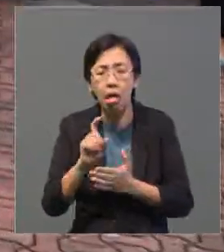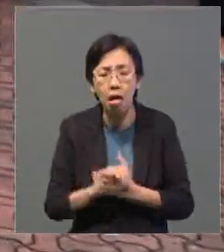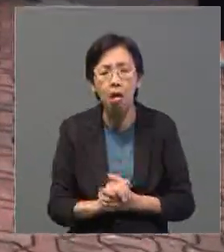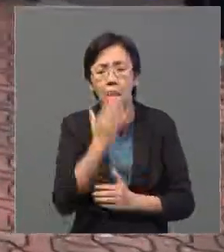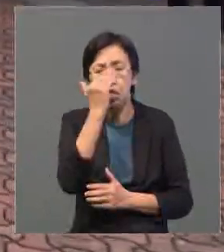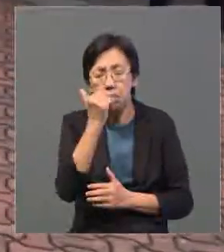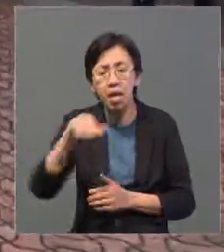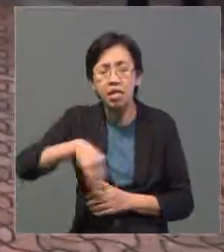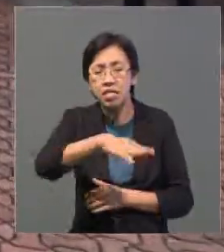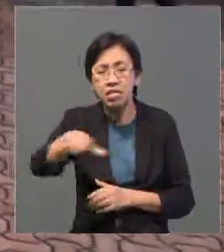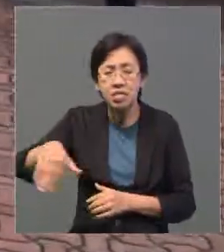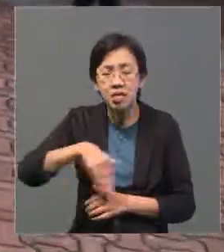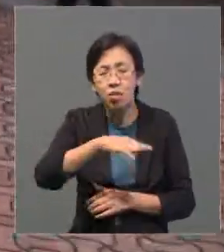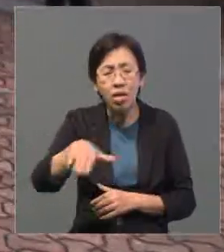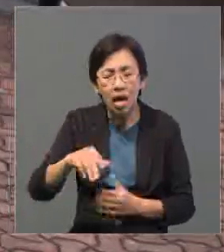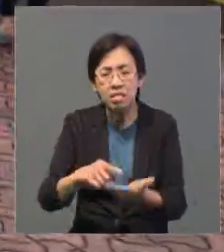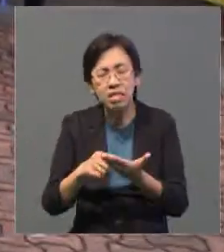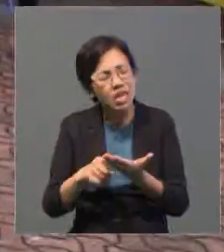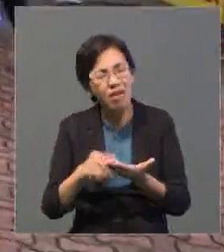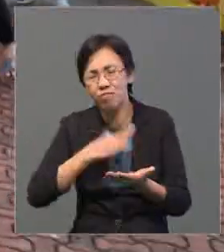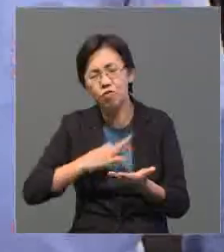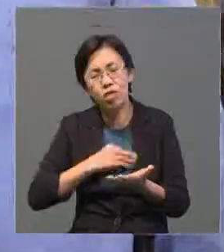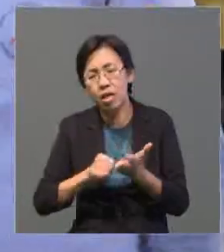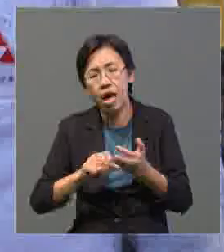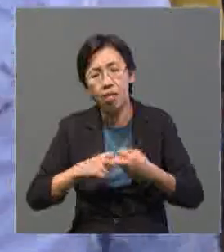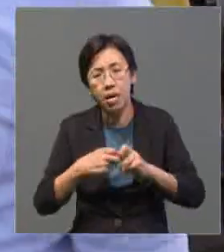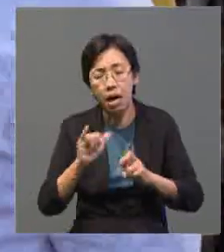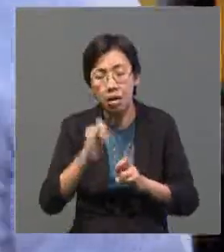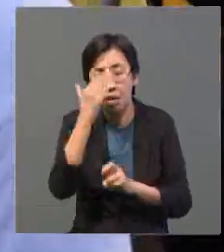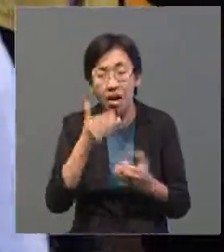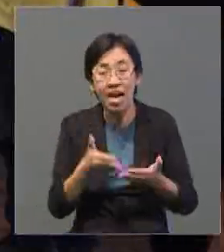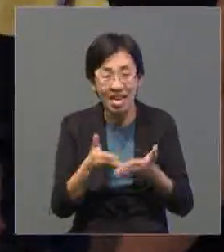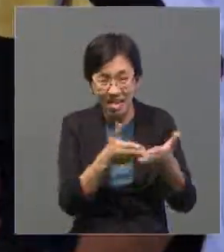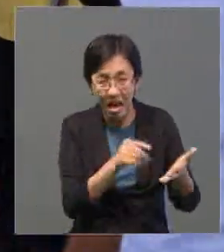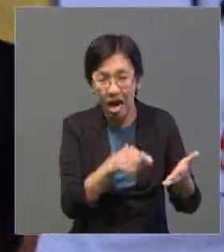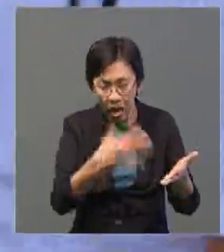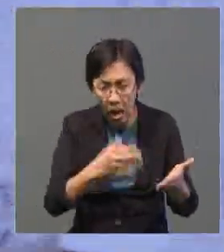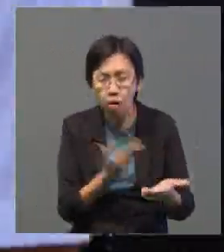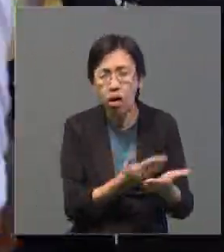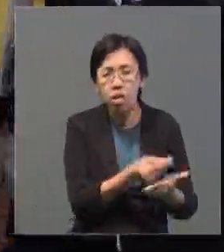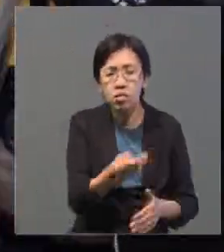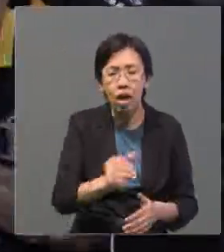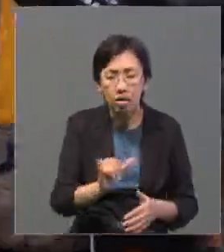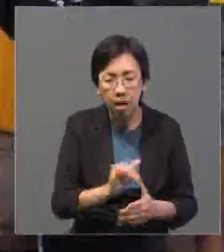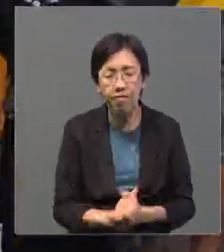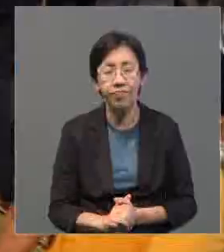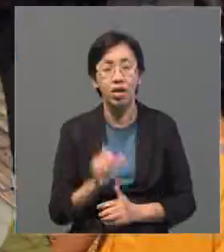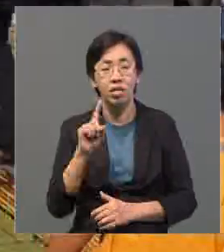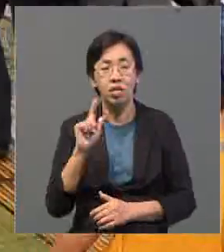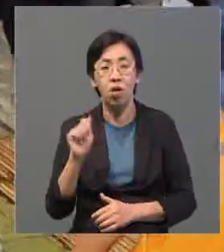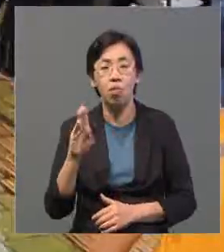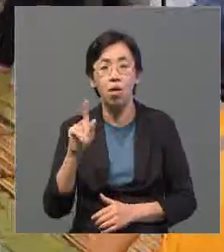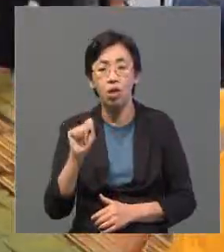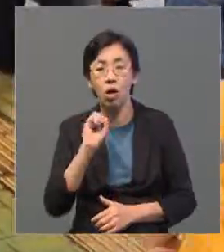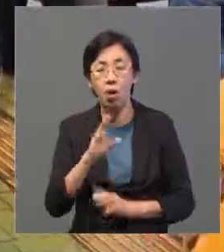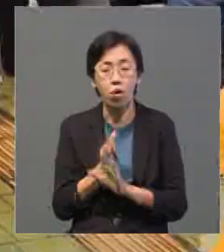ประมงนะที่ภายในจังหวัดได้เนื่องจากว่าชาวประมงนั้นยังไม่ได้รับเงินชดเชยทั้งที่ส.อบตมีการสัญญาก่อนหน้านี้